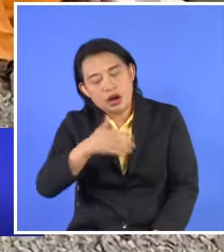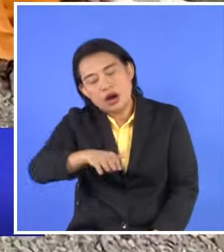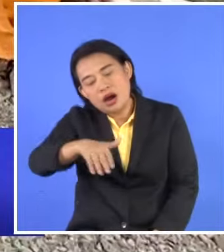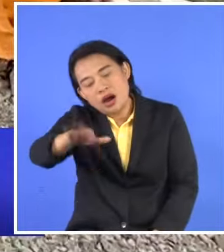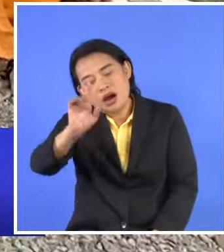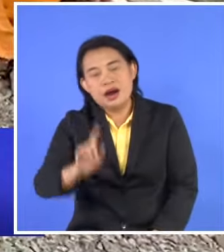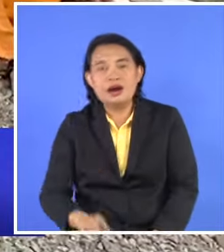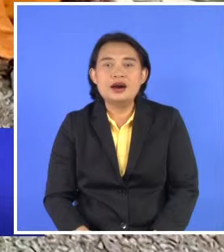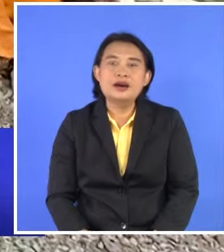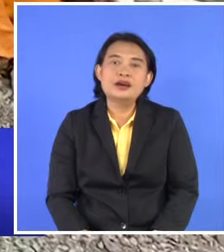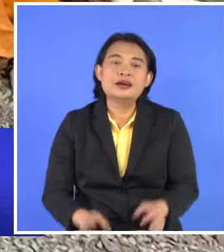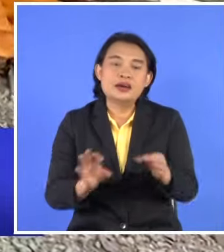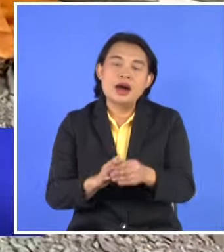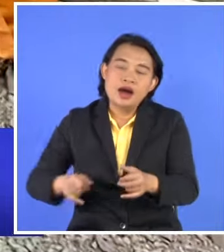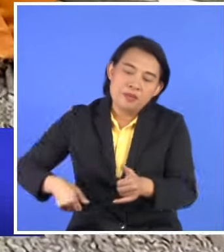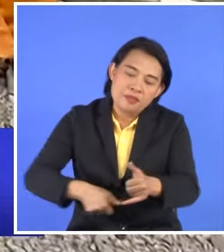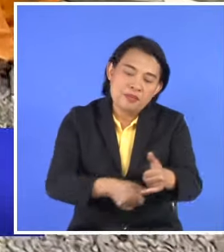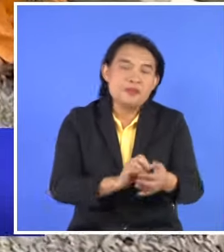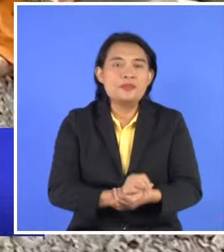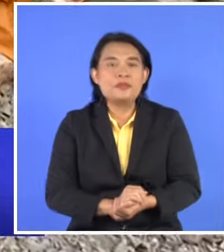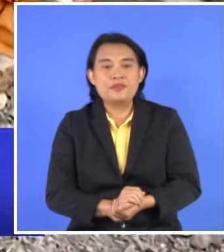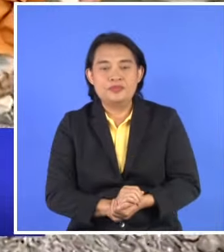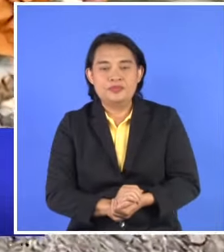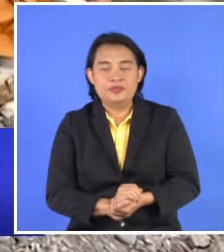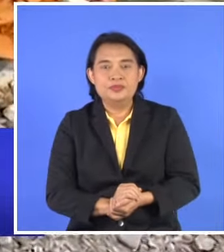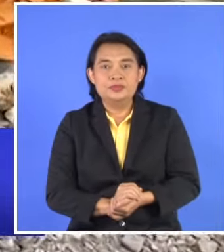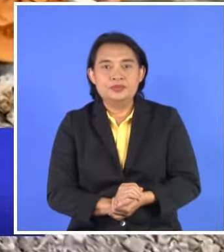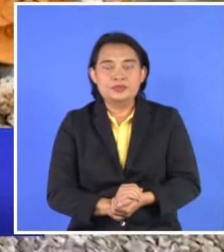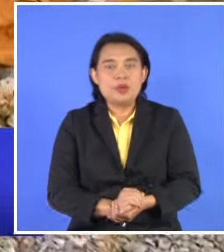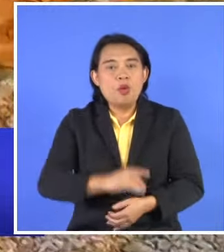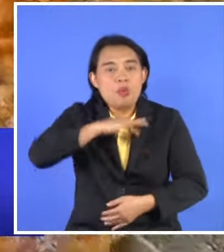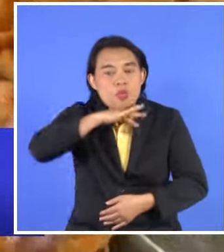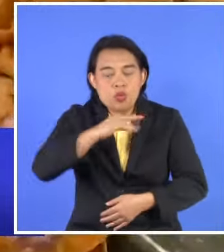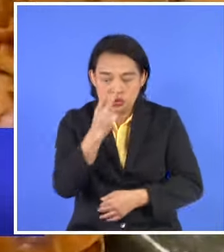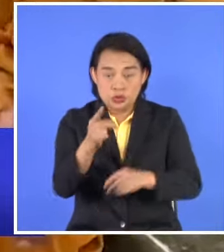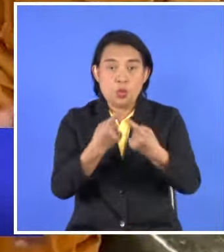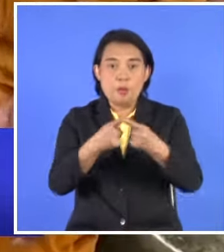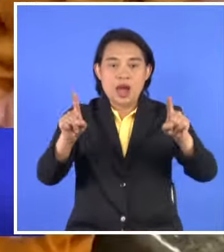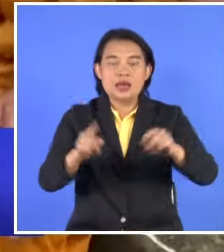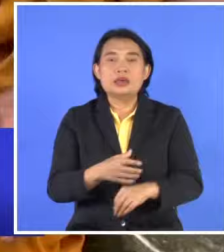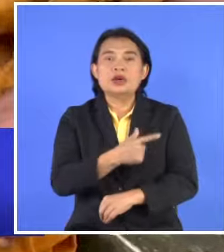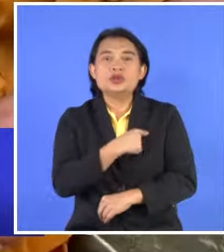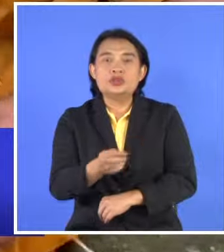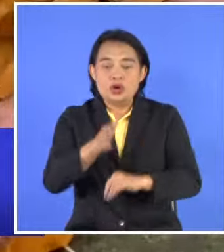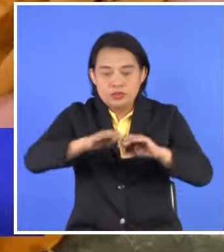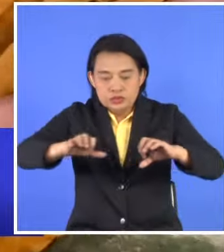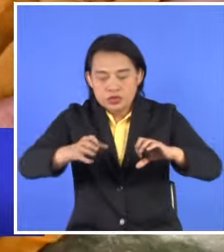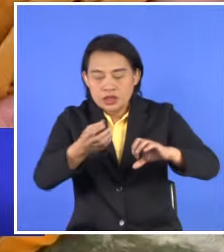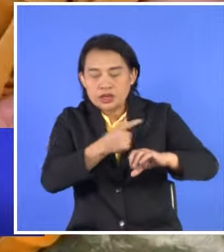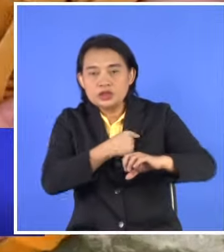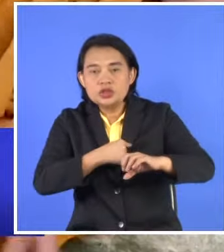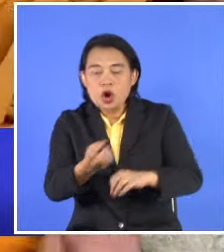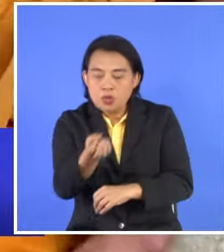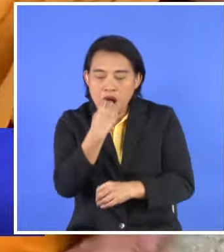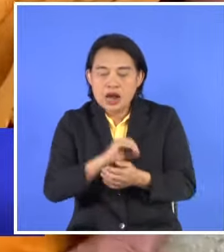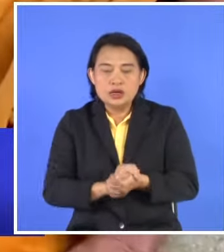ตามต้อยๆเลยให้ไปอาบน้ำอเข้าไปนะครับเนี่ยเป็นหมูที่แปลกมากเลยคือชอบกินทุเรียนอย่าว่าแต่หมูเลยท่านท่านฮะอ่า